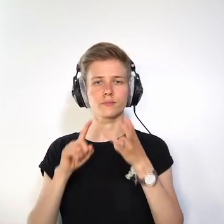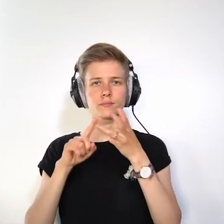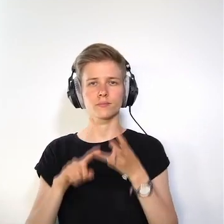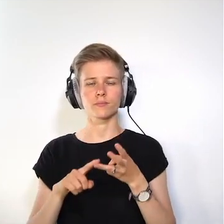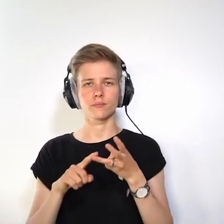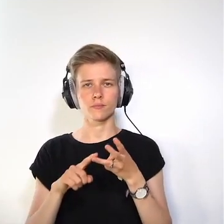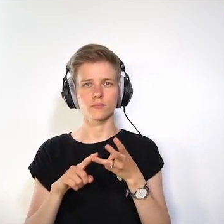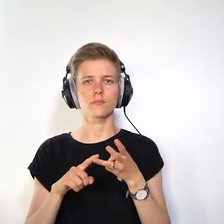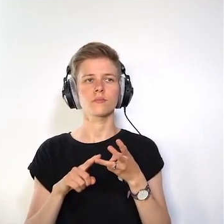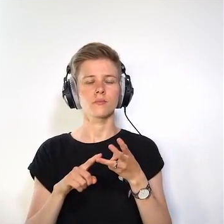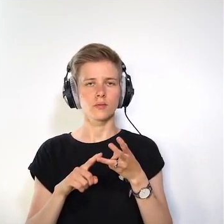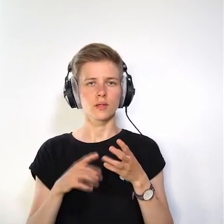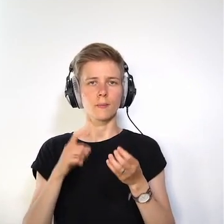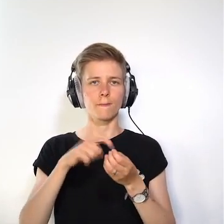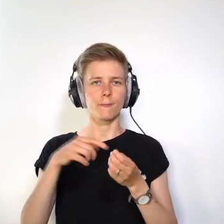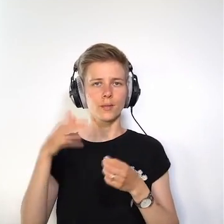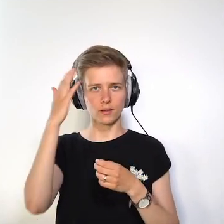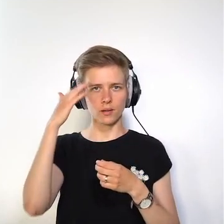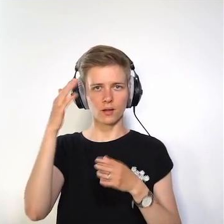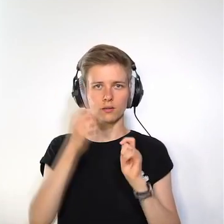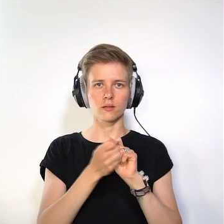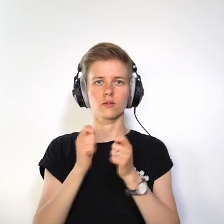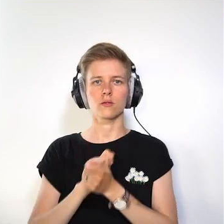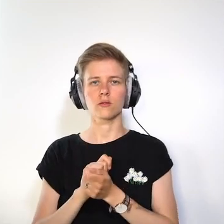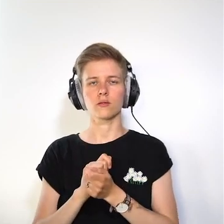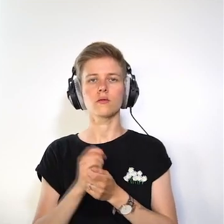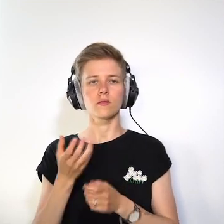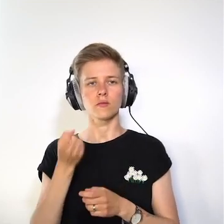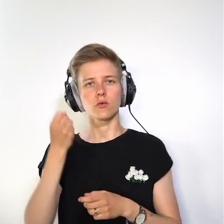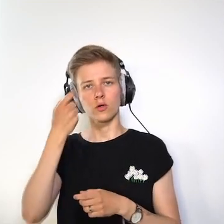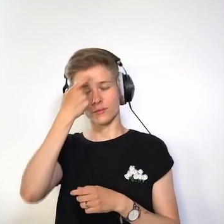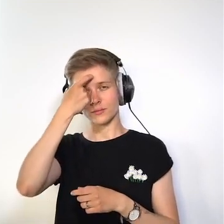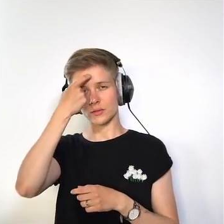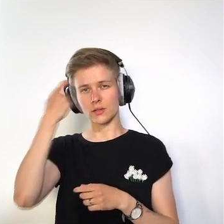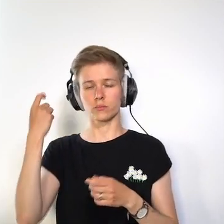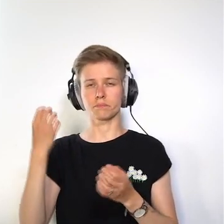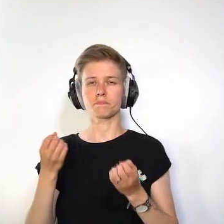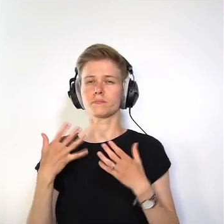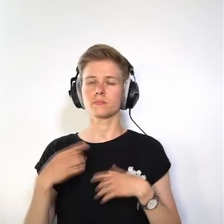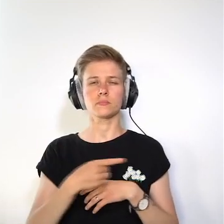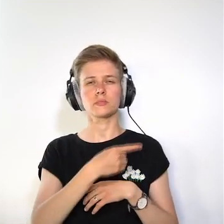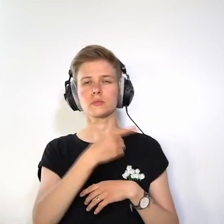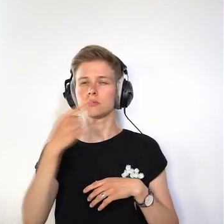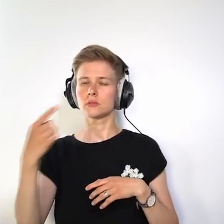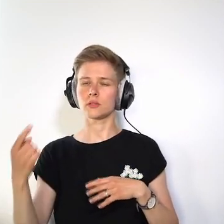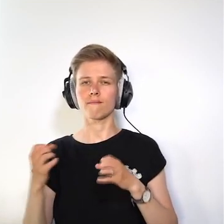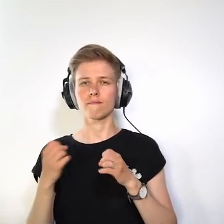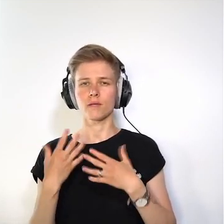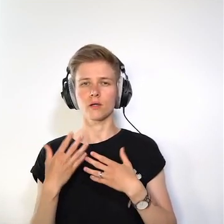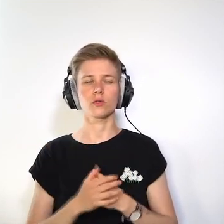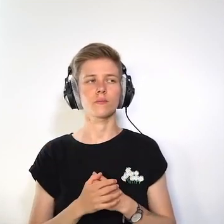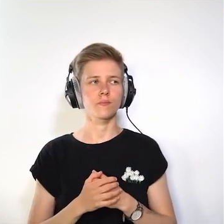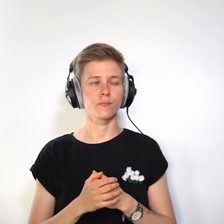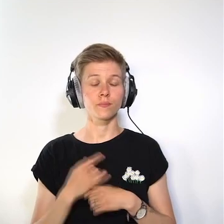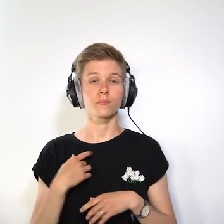se medikalisointi on saattanut traumatisoida tavoilla, joilla sitten on ollut pitkät seuraukset. Ja nyt mä huomaan, että mahtavaa,